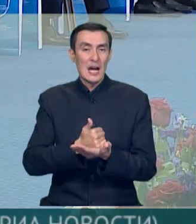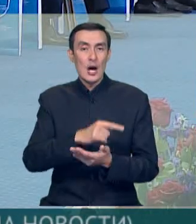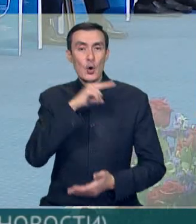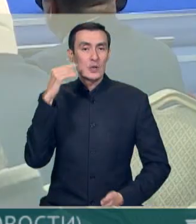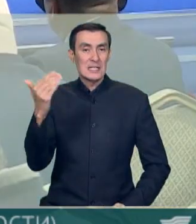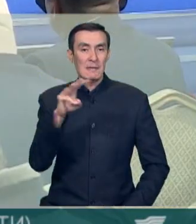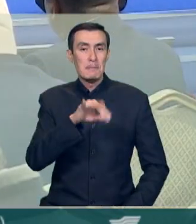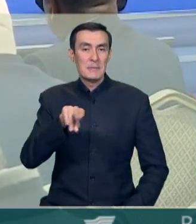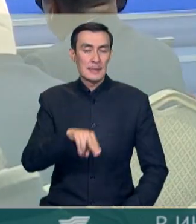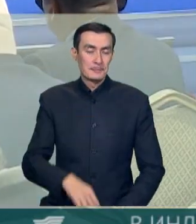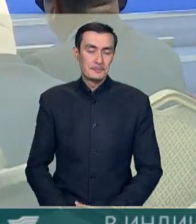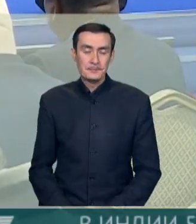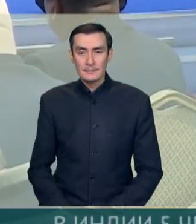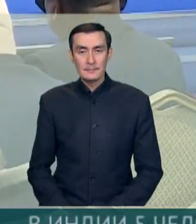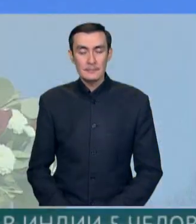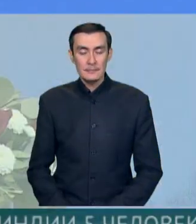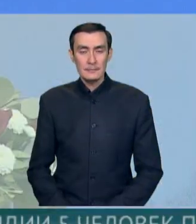МИДа.